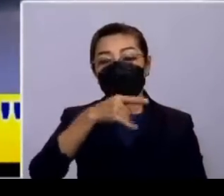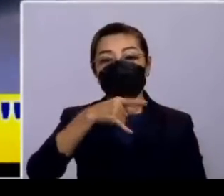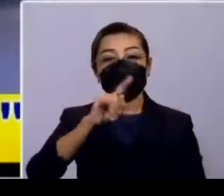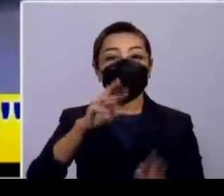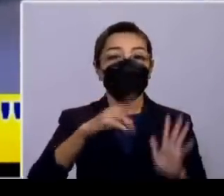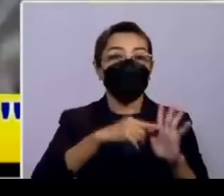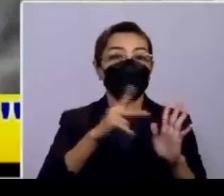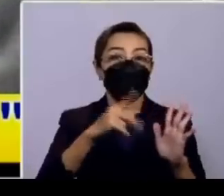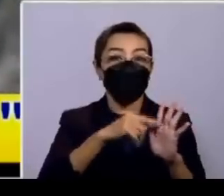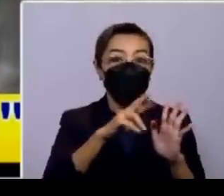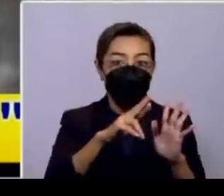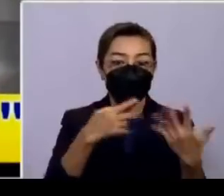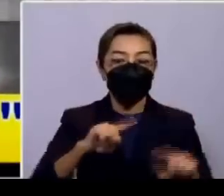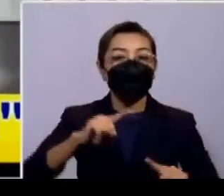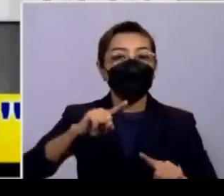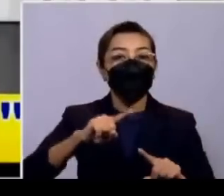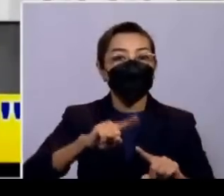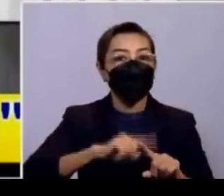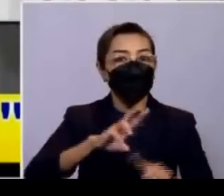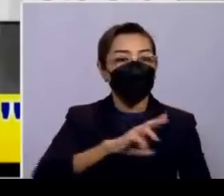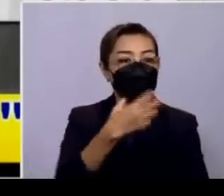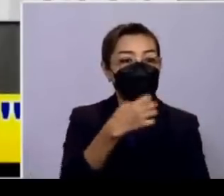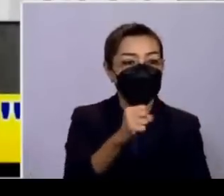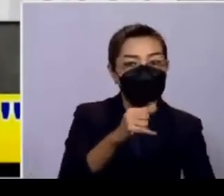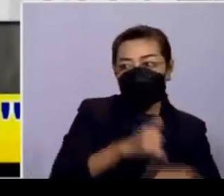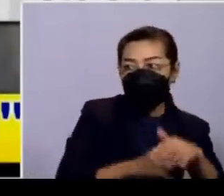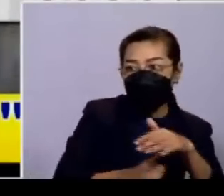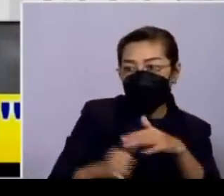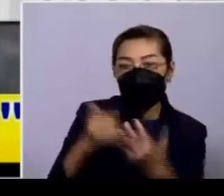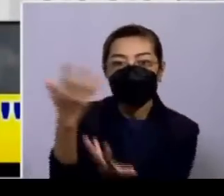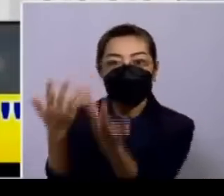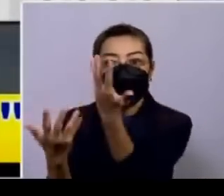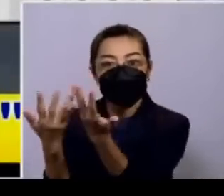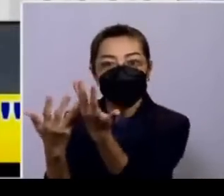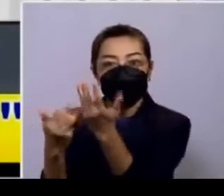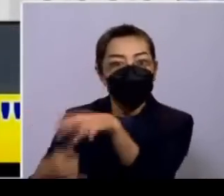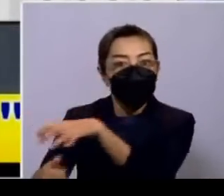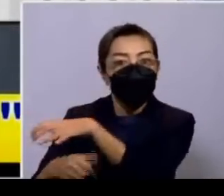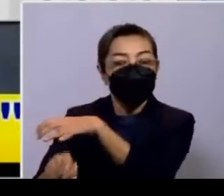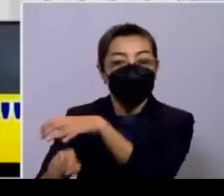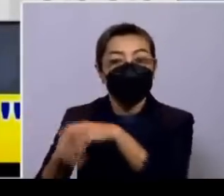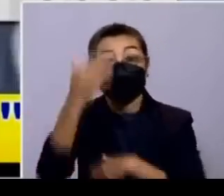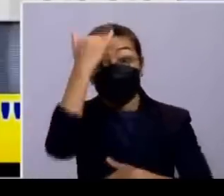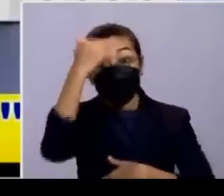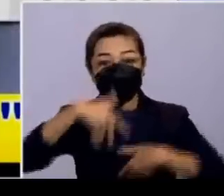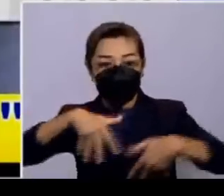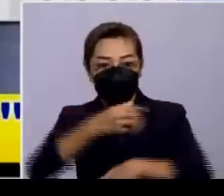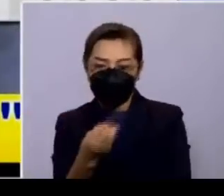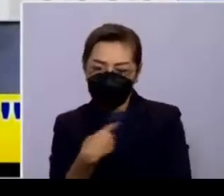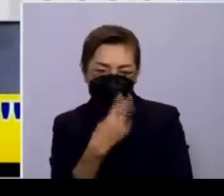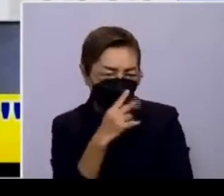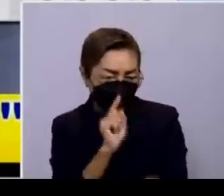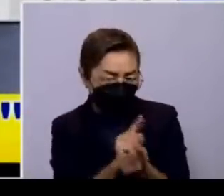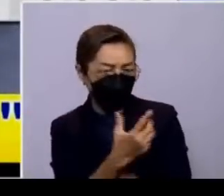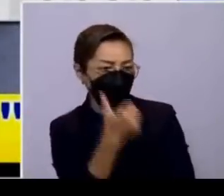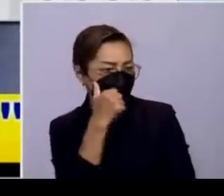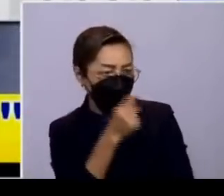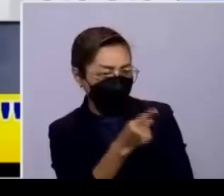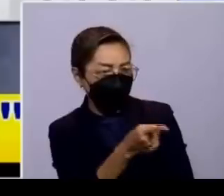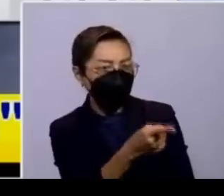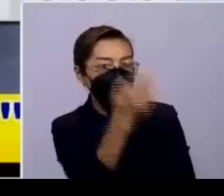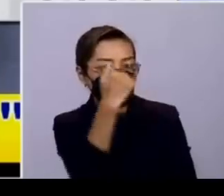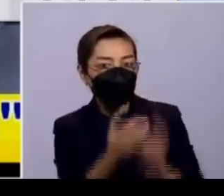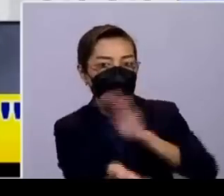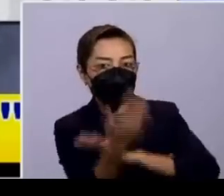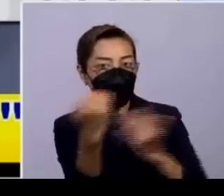-ประ-อยู่ตามแนวชายแดนถึงบอกว่าปีชาวบ้านเห็นอยู่แค่ประมาณวันเดียวแล้วหลังจากนั้นก็ไม่พบตัวอีกแล้วส่งลูกไปโรงเรียนอยู่เลยใน